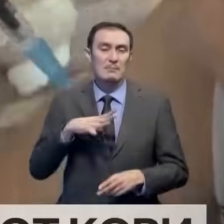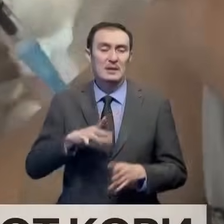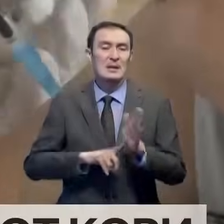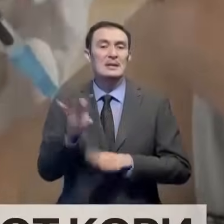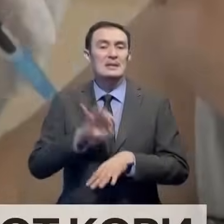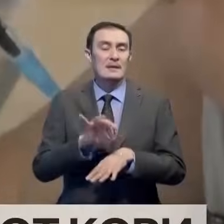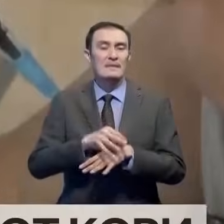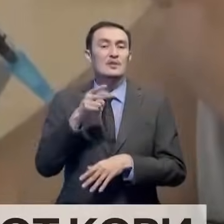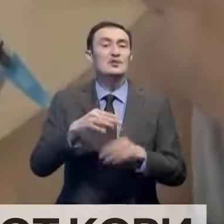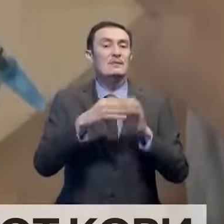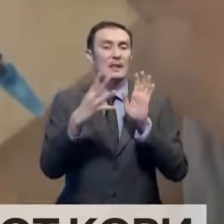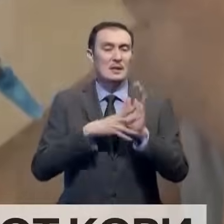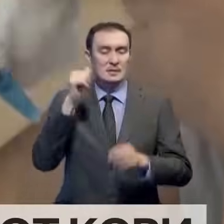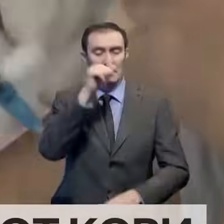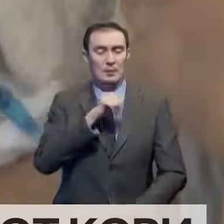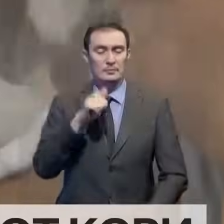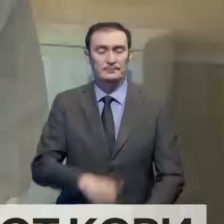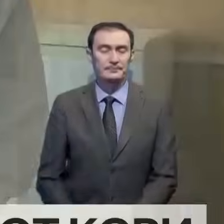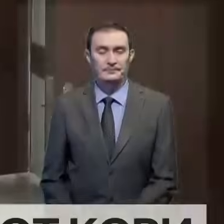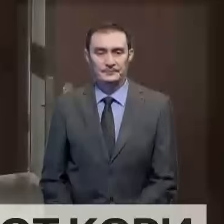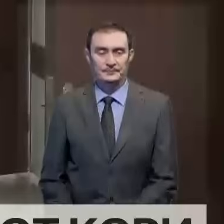в 2019 году.